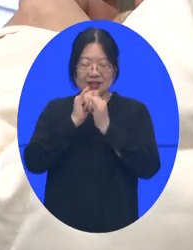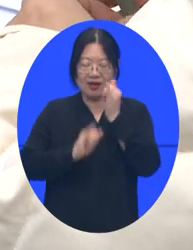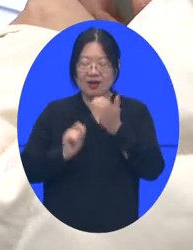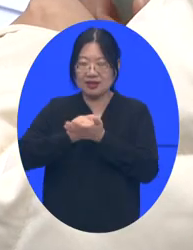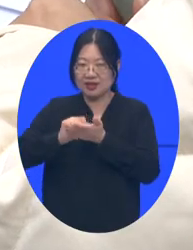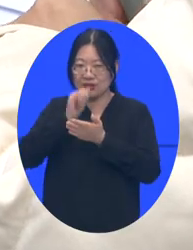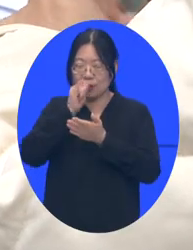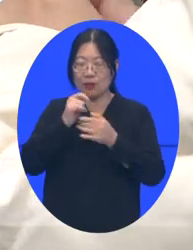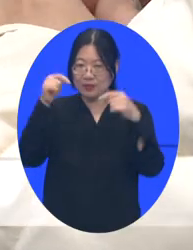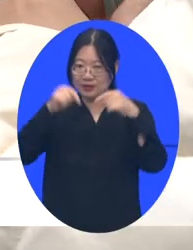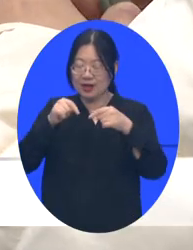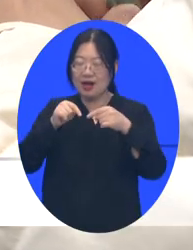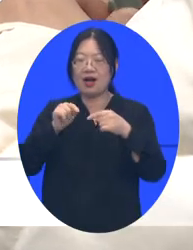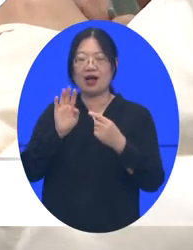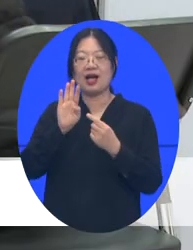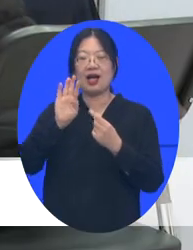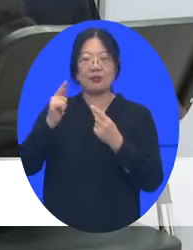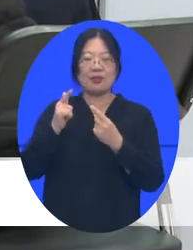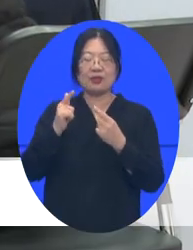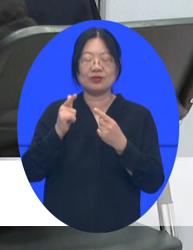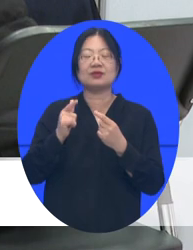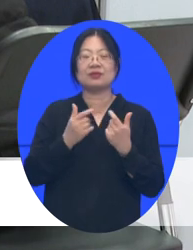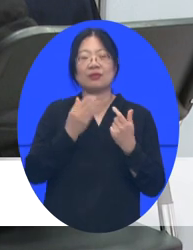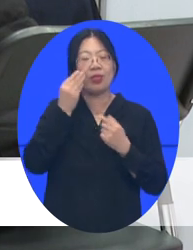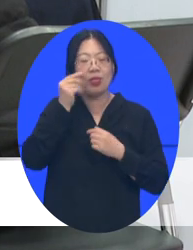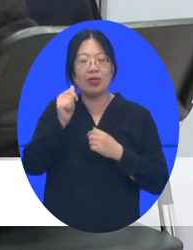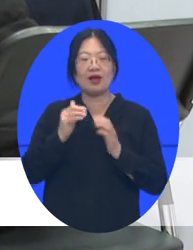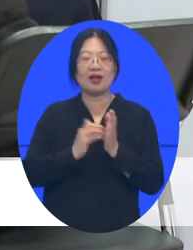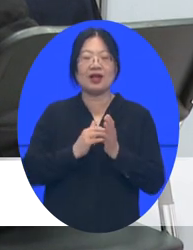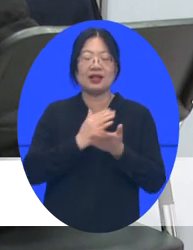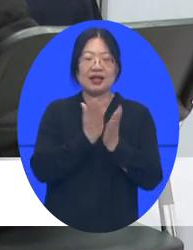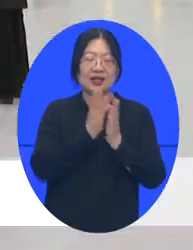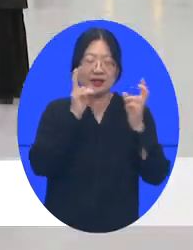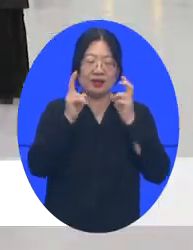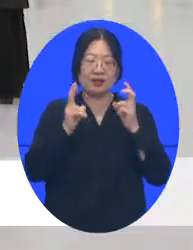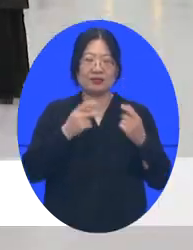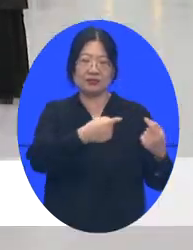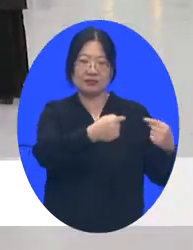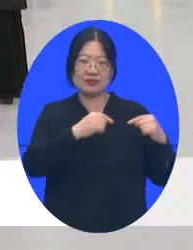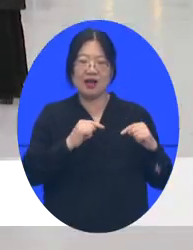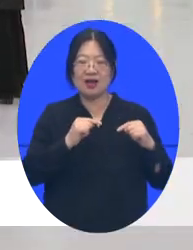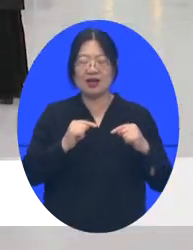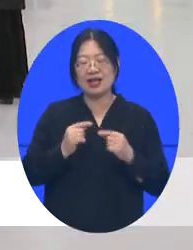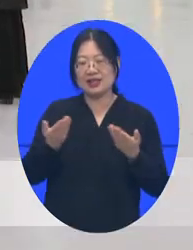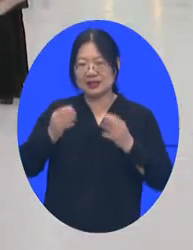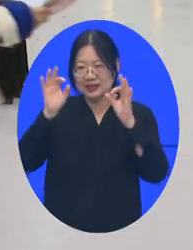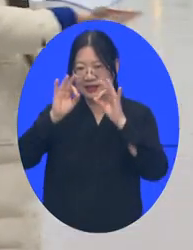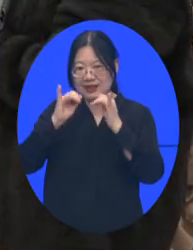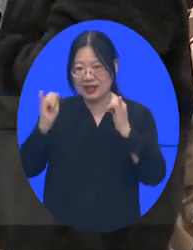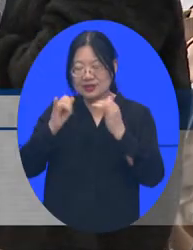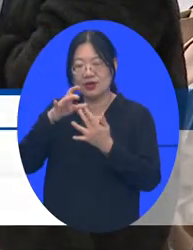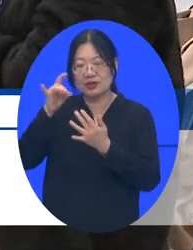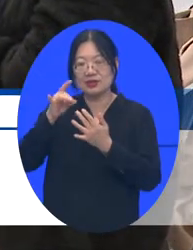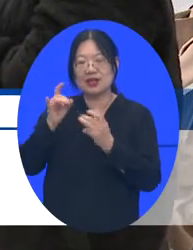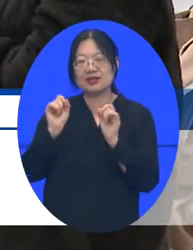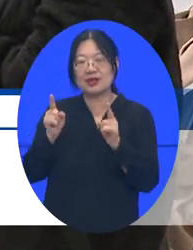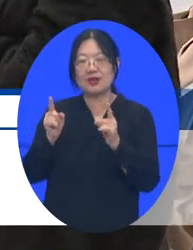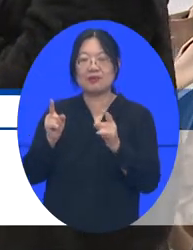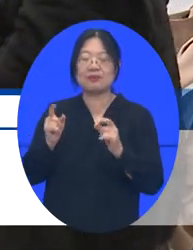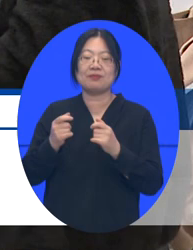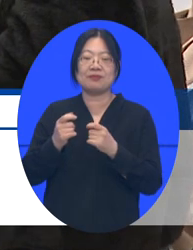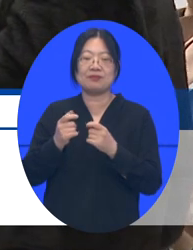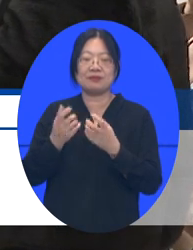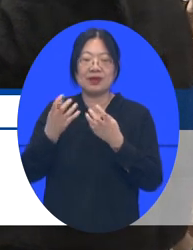있습니다. 다양한 분야의 30개 기업이 참여해 구직자들의 선택의 폭이 꽤 넓습니다. 이런 분야도 있구나